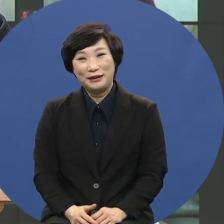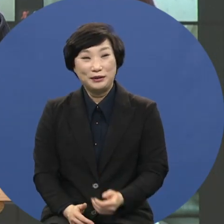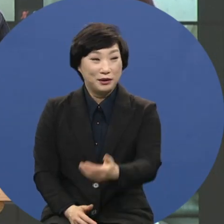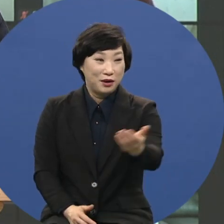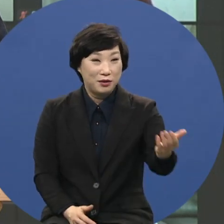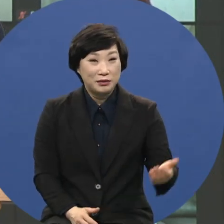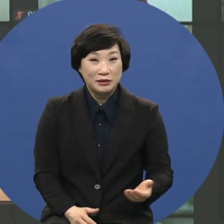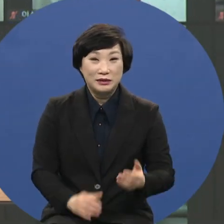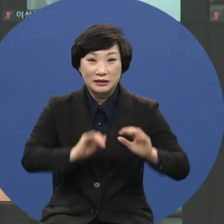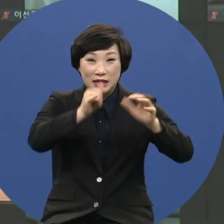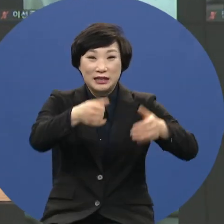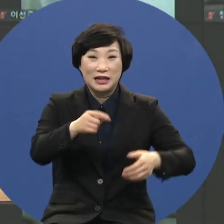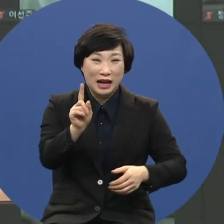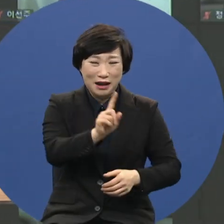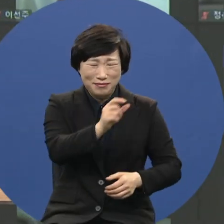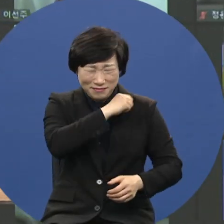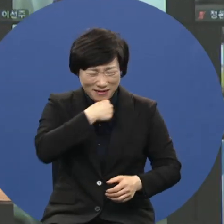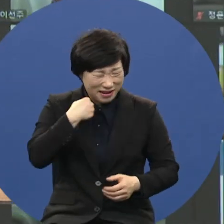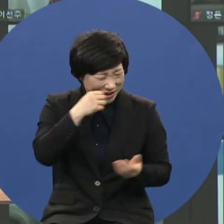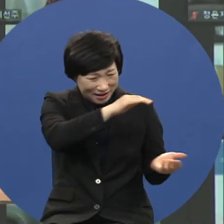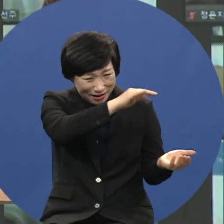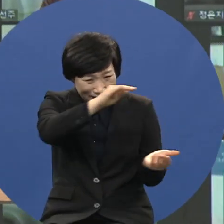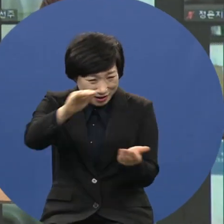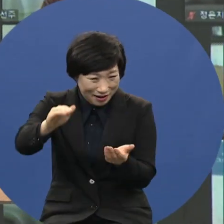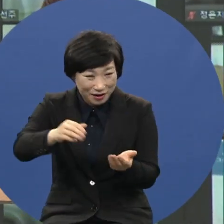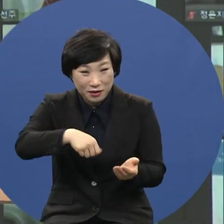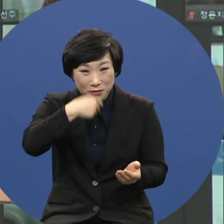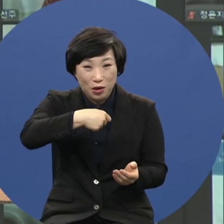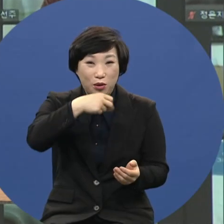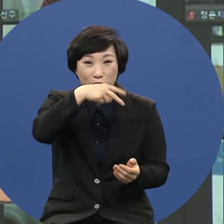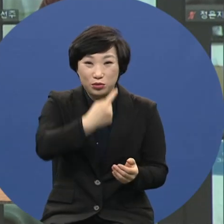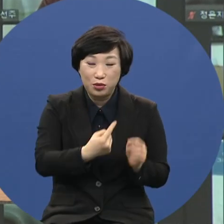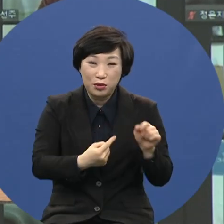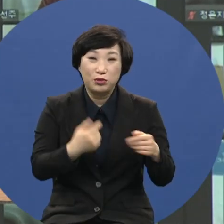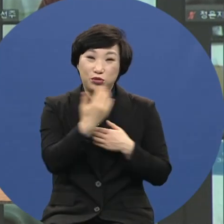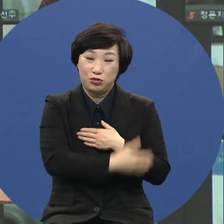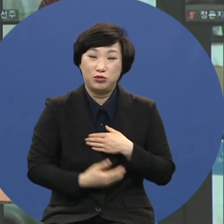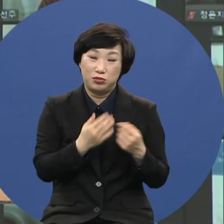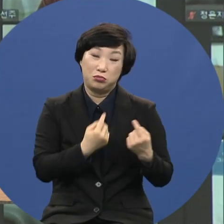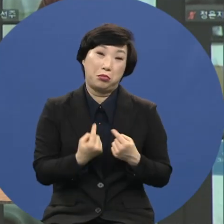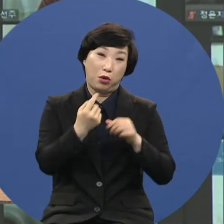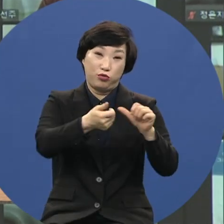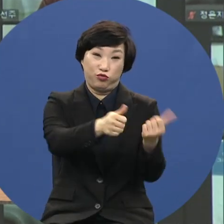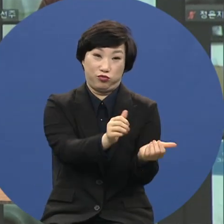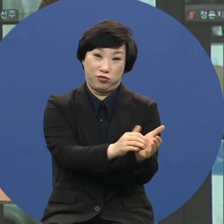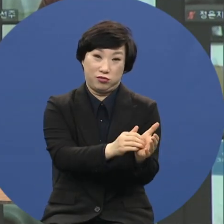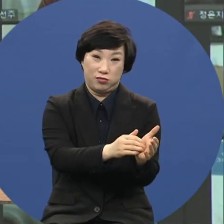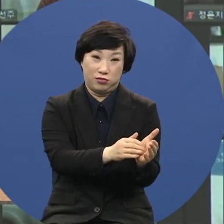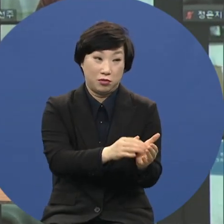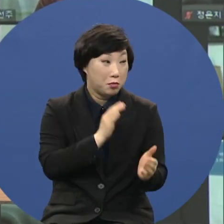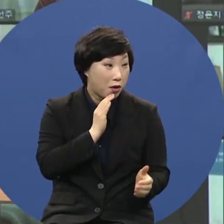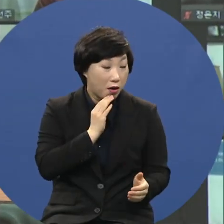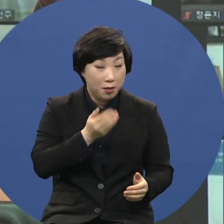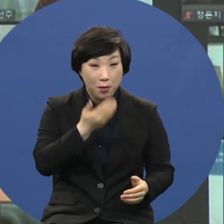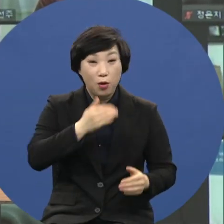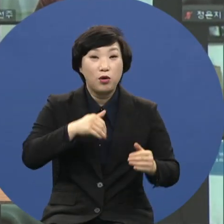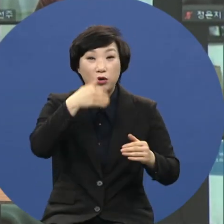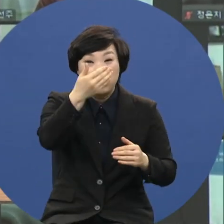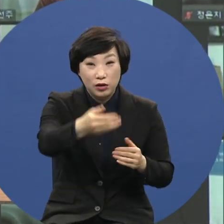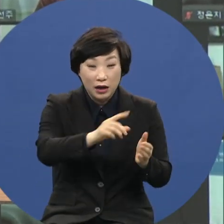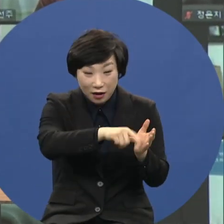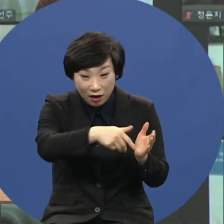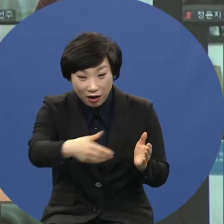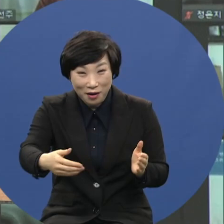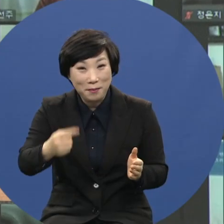세상에 아무리 고량질미 잘 먹어도 육신은 죽어. 먹고 나면